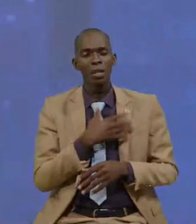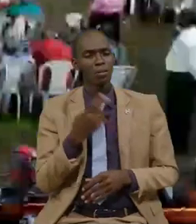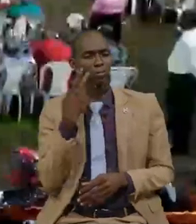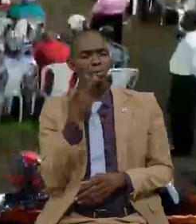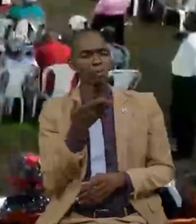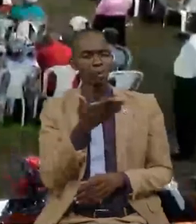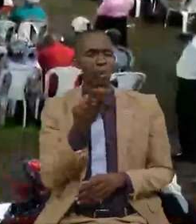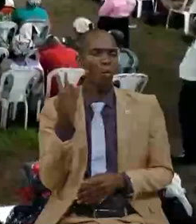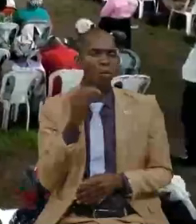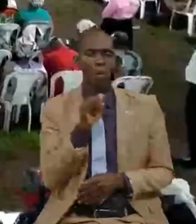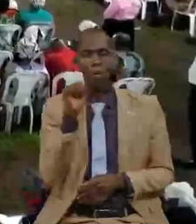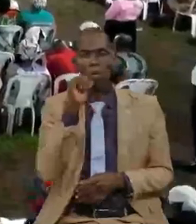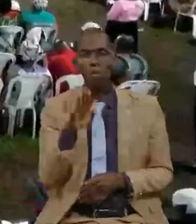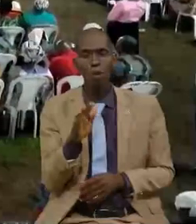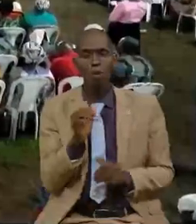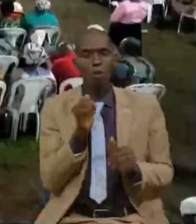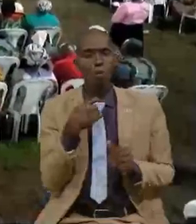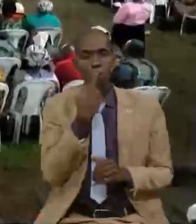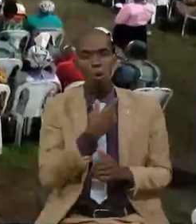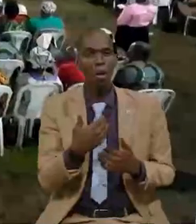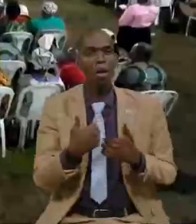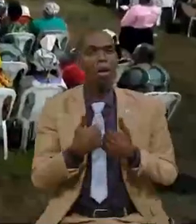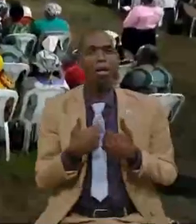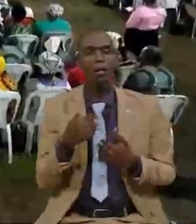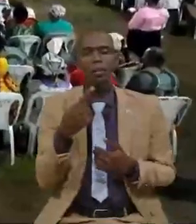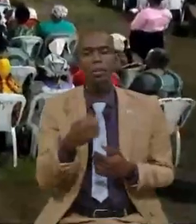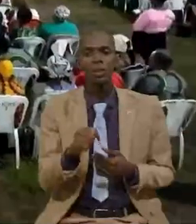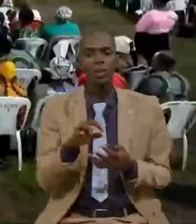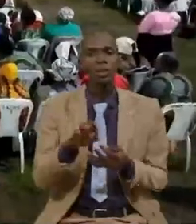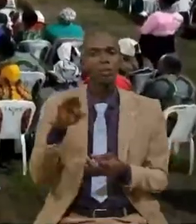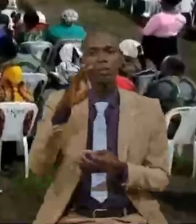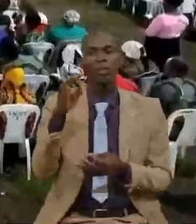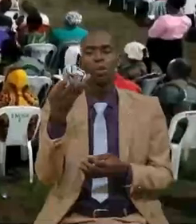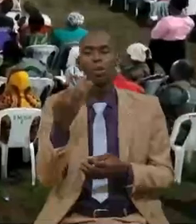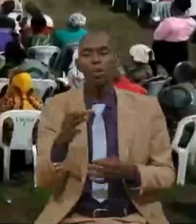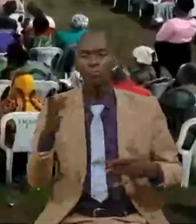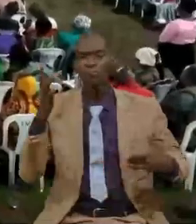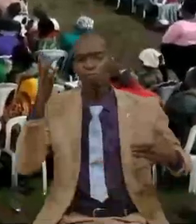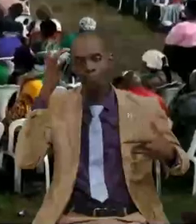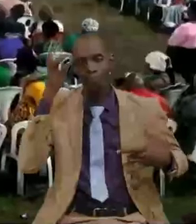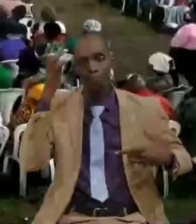voici. Il y avait là une femme possédée